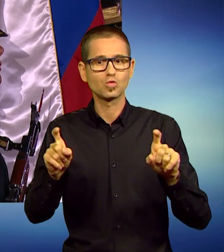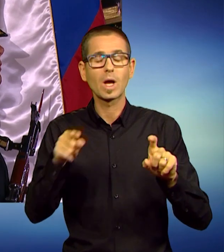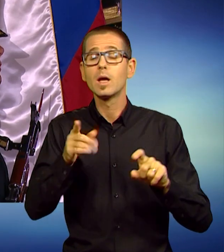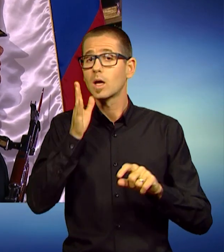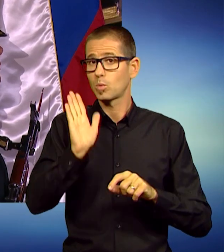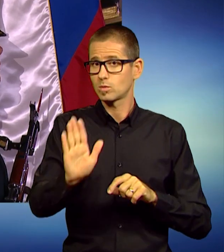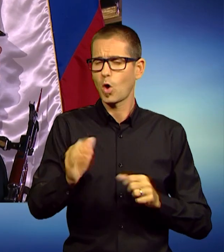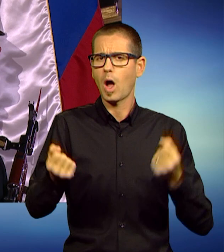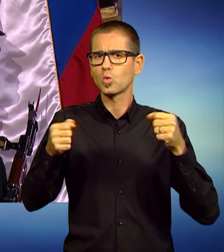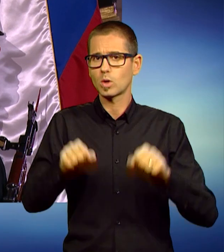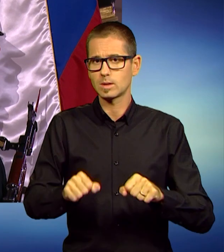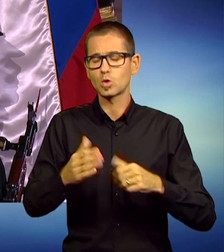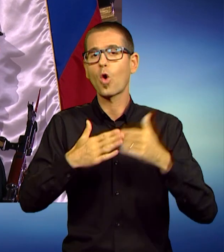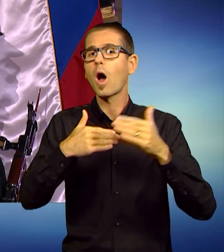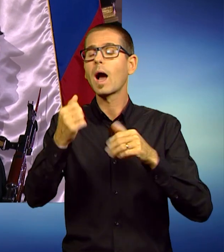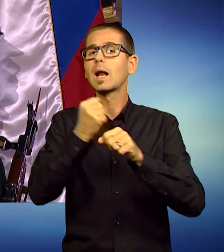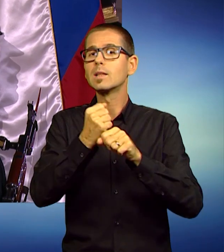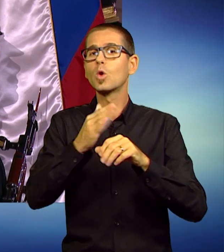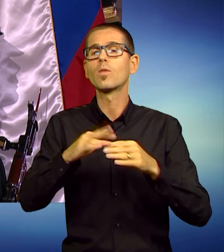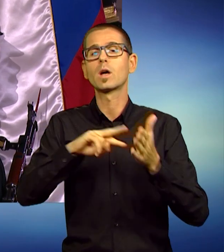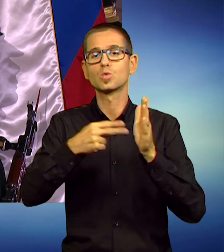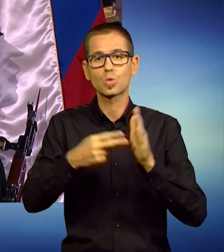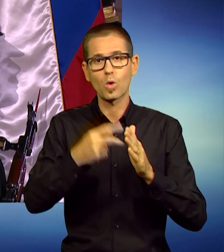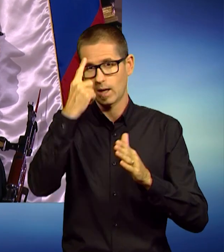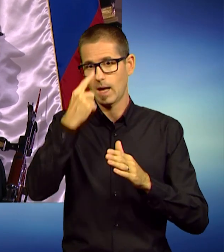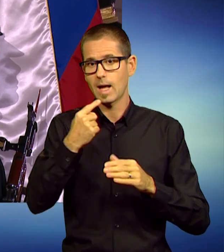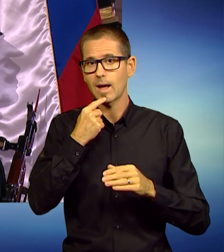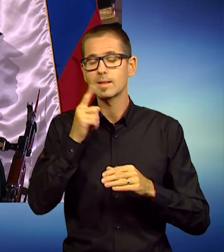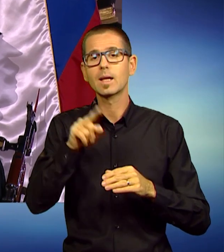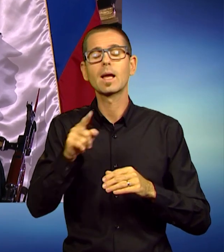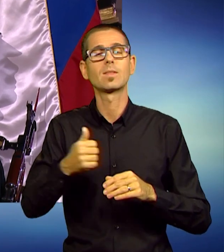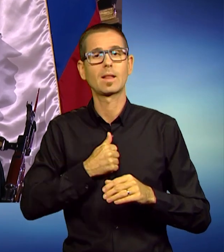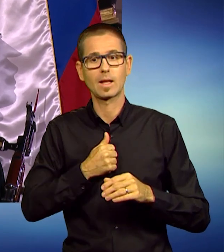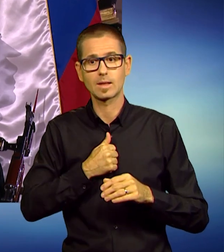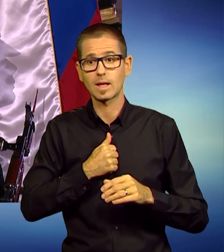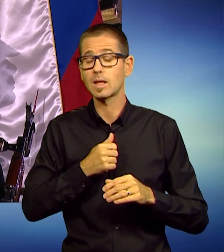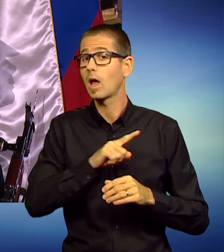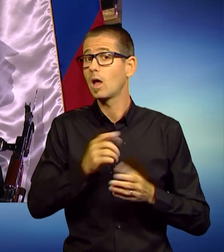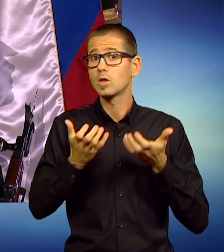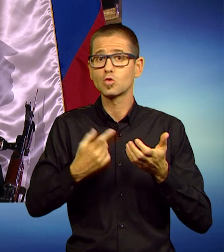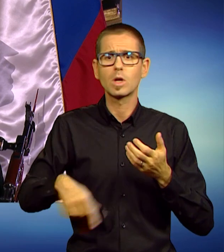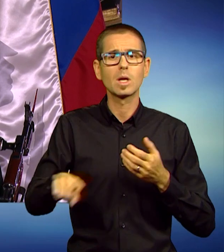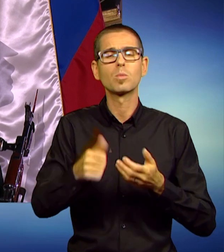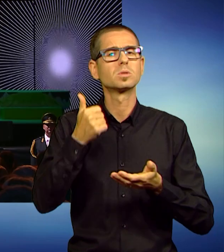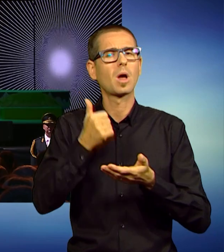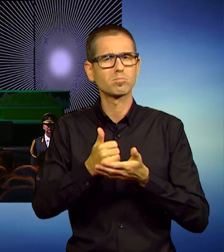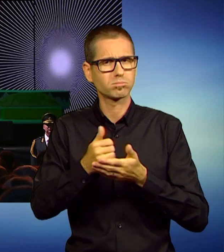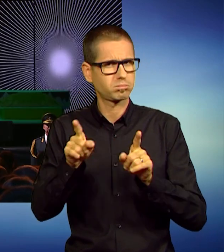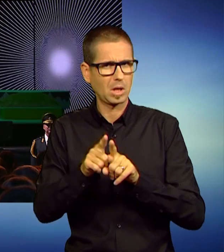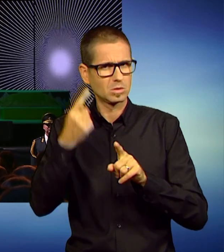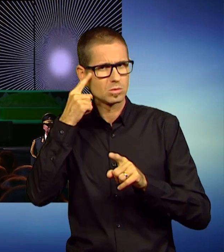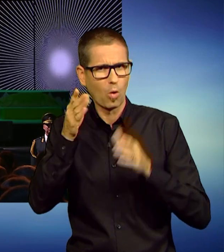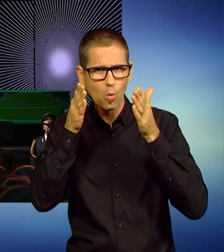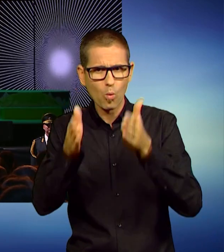bo svojo avtoriteto gradilo na stroki, etiki ter integriteti. Ne želimo si enoumja, niti